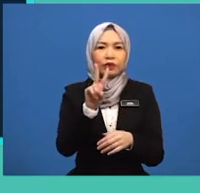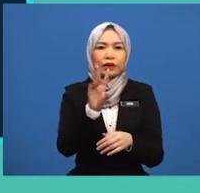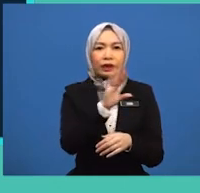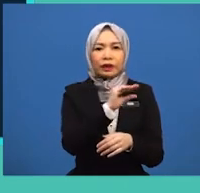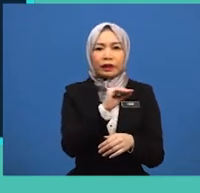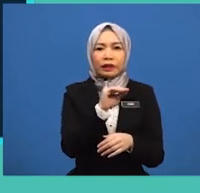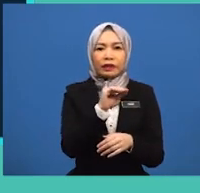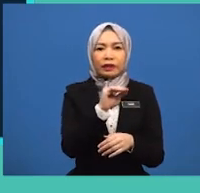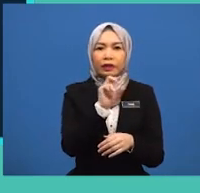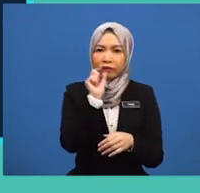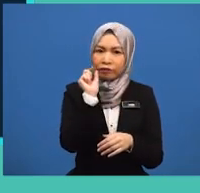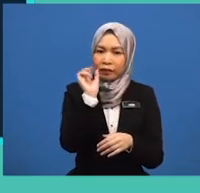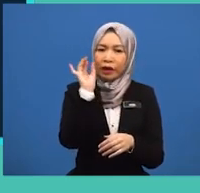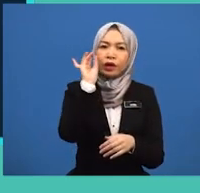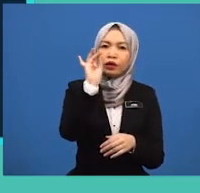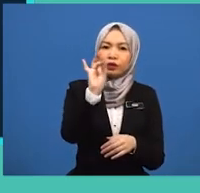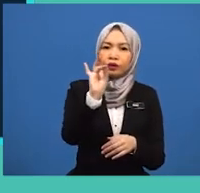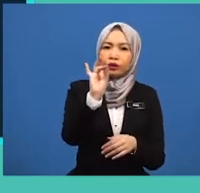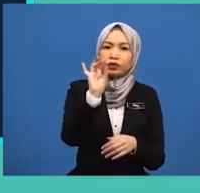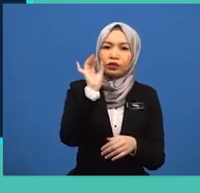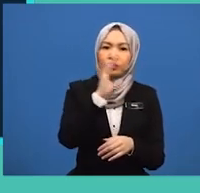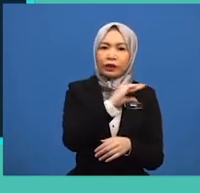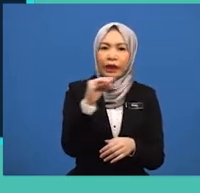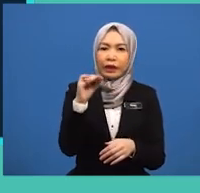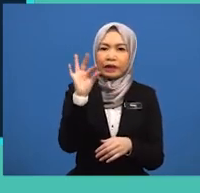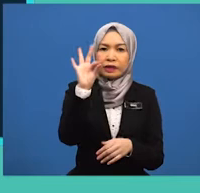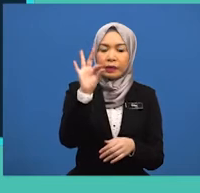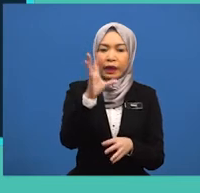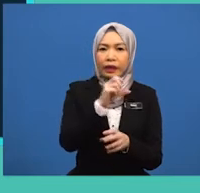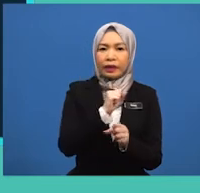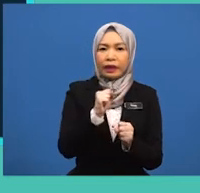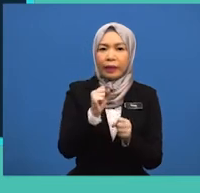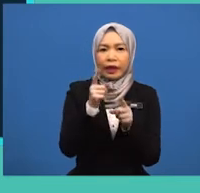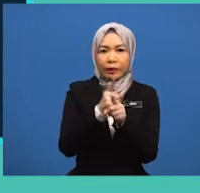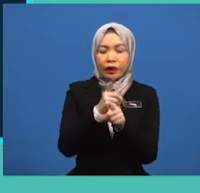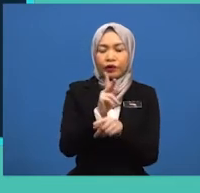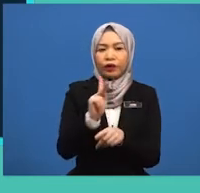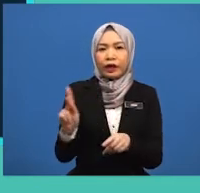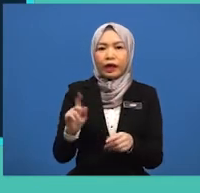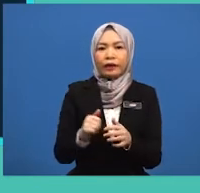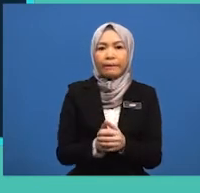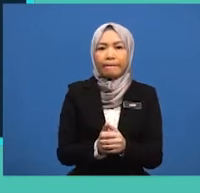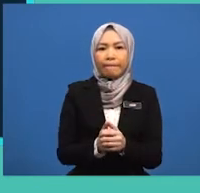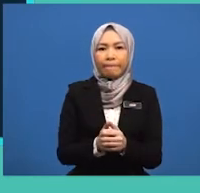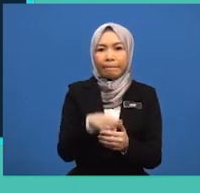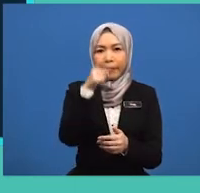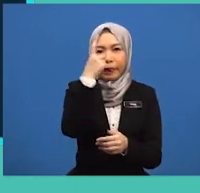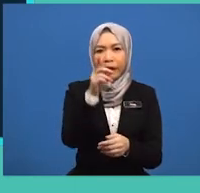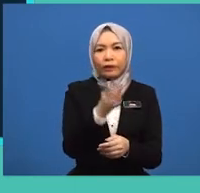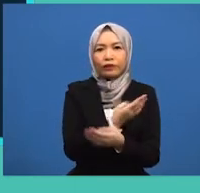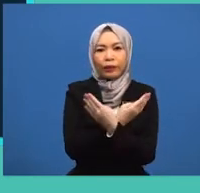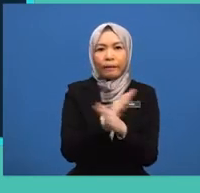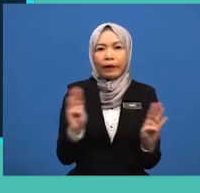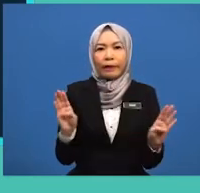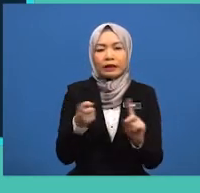dibetulkan? Untuk menjadikan pernyataan pada baris 2 bebas daripada ralat,